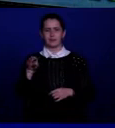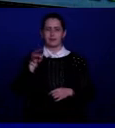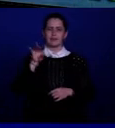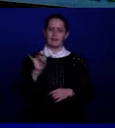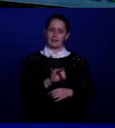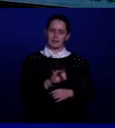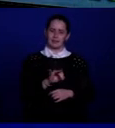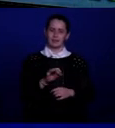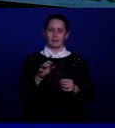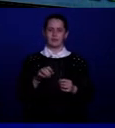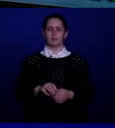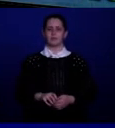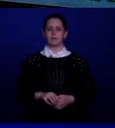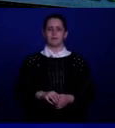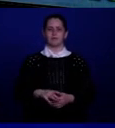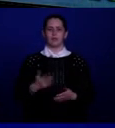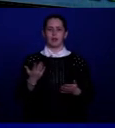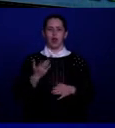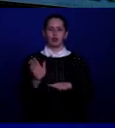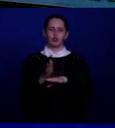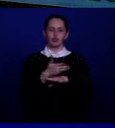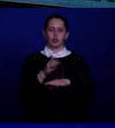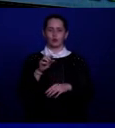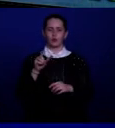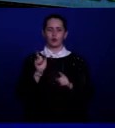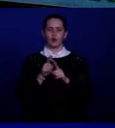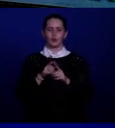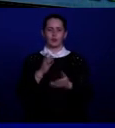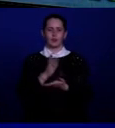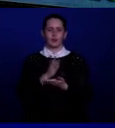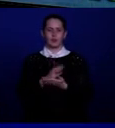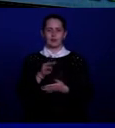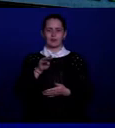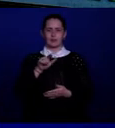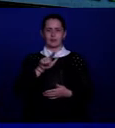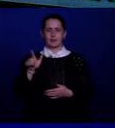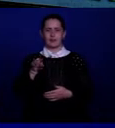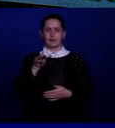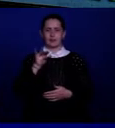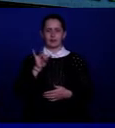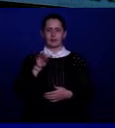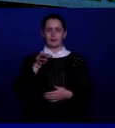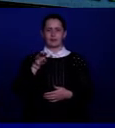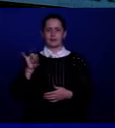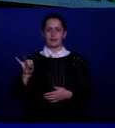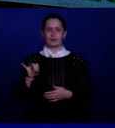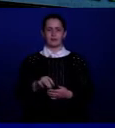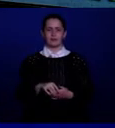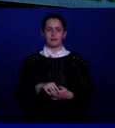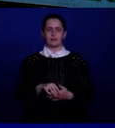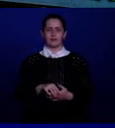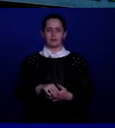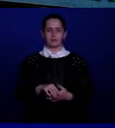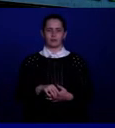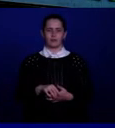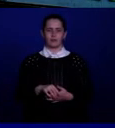«ти». Какой частью слова являются «ть» и «ти» в глаголах неопределенной